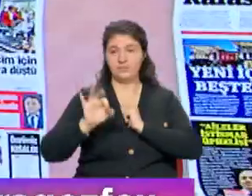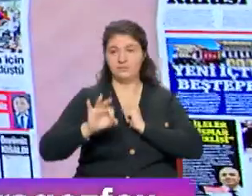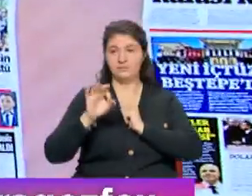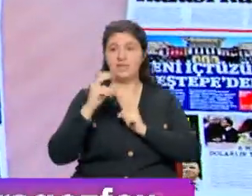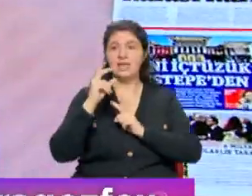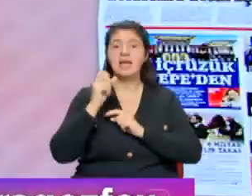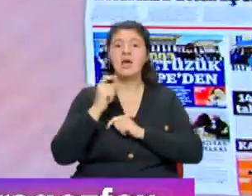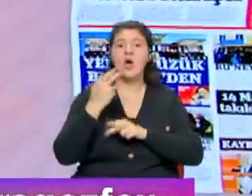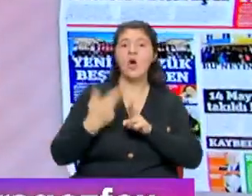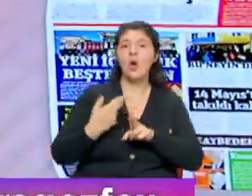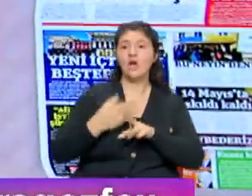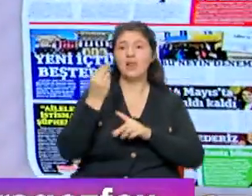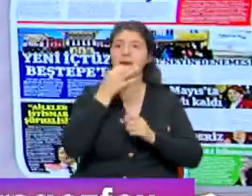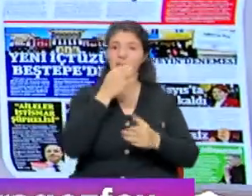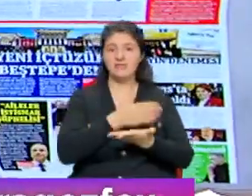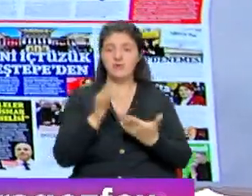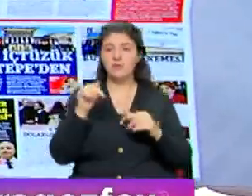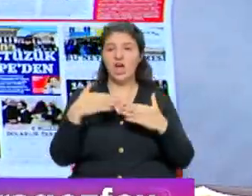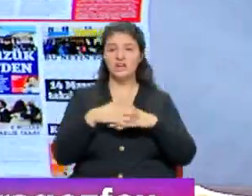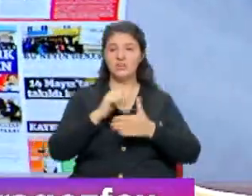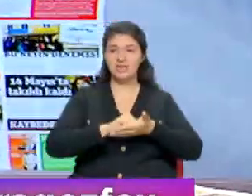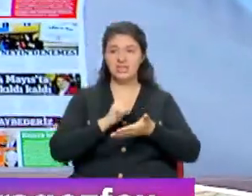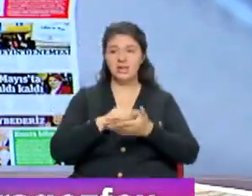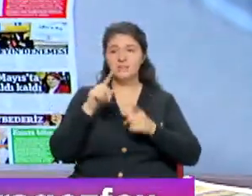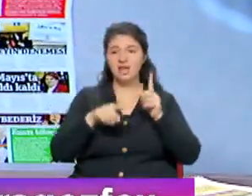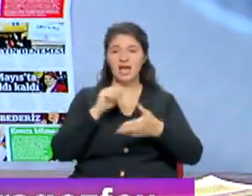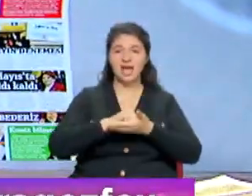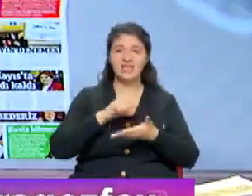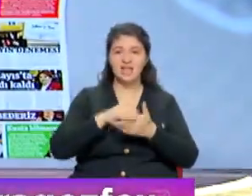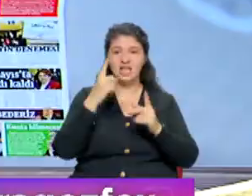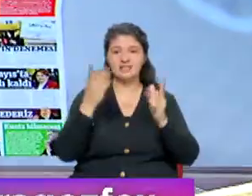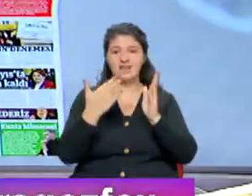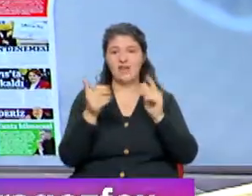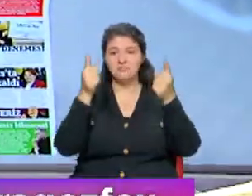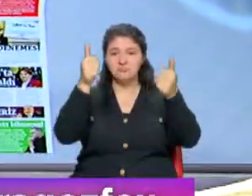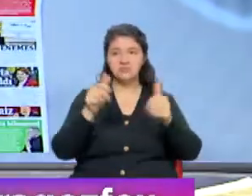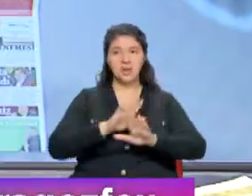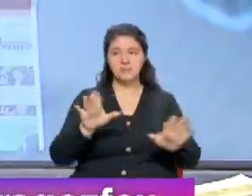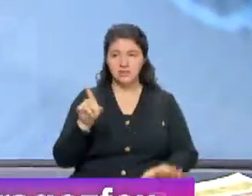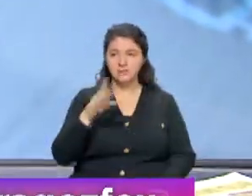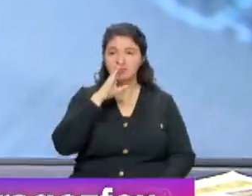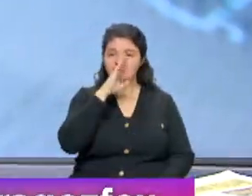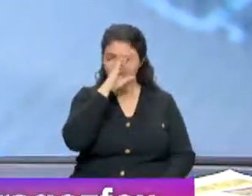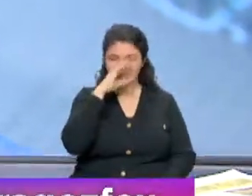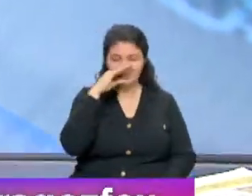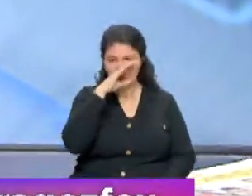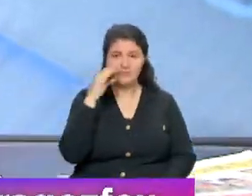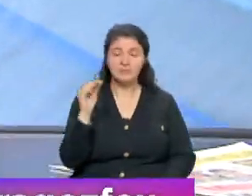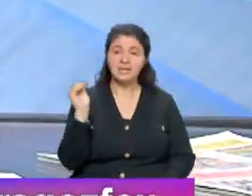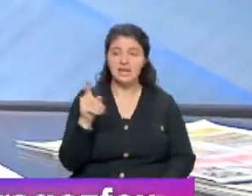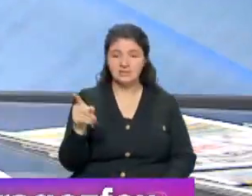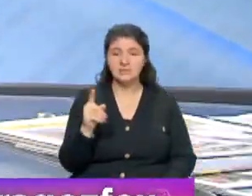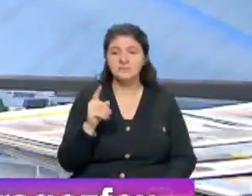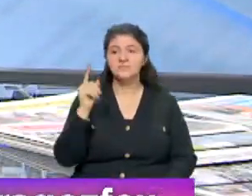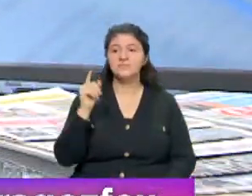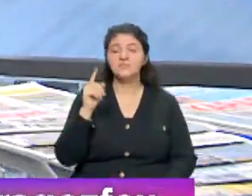ilham veren bir haberle Devam edelim mi bugün akşam gazetesinde bazı gazetelerinde ilk sayfasında yer alıyor hemen gelsin o